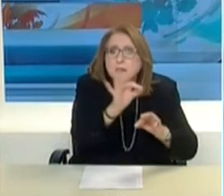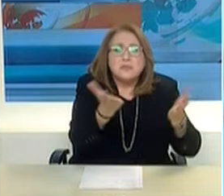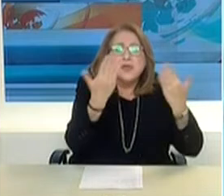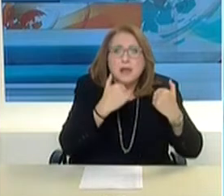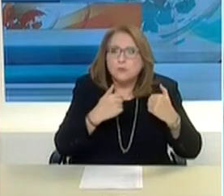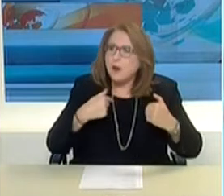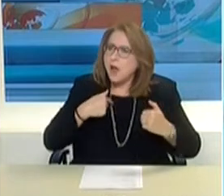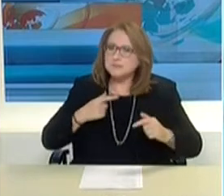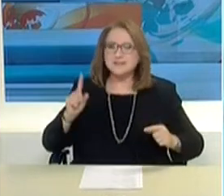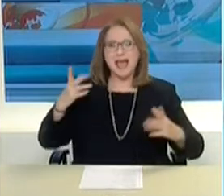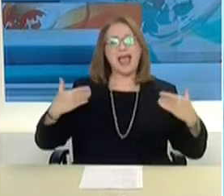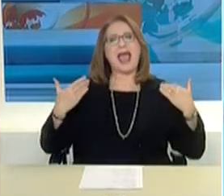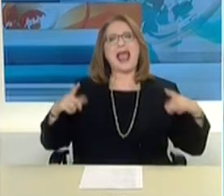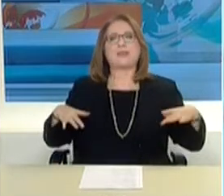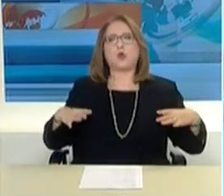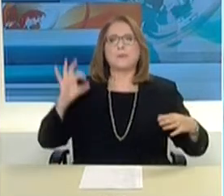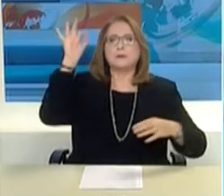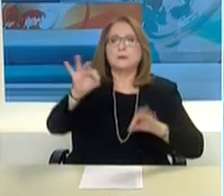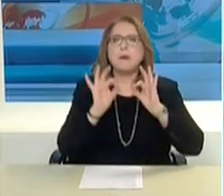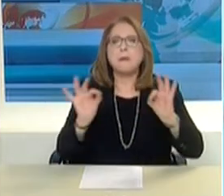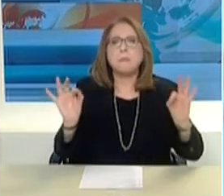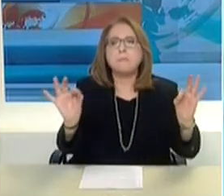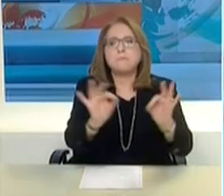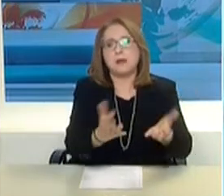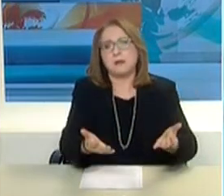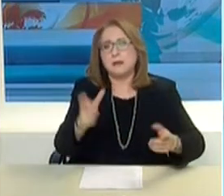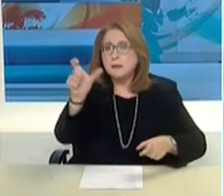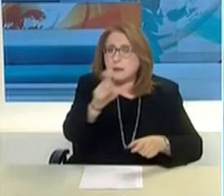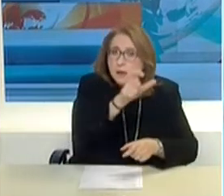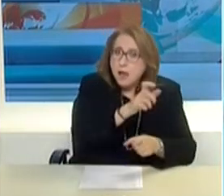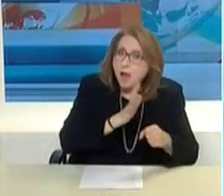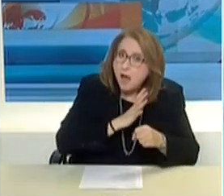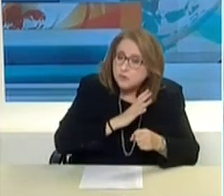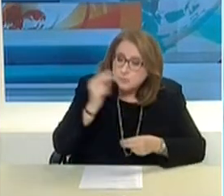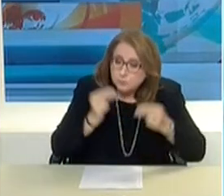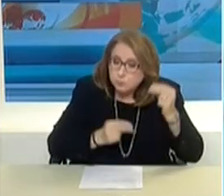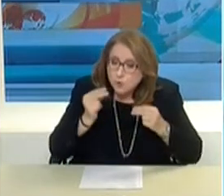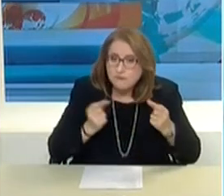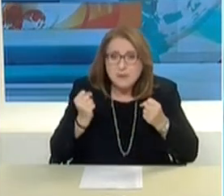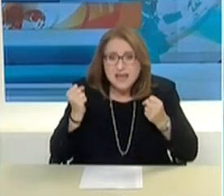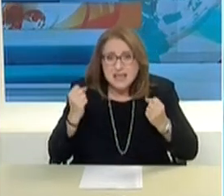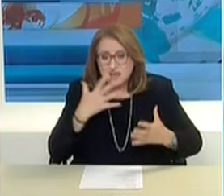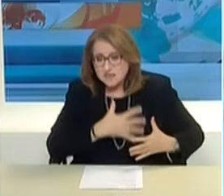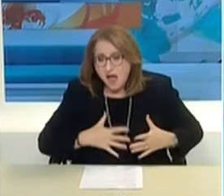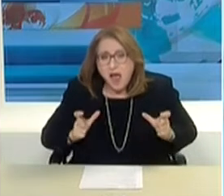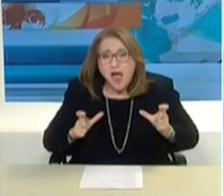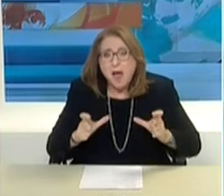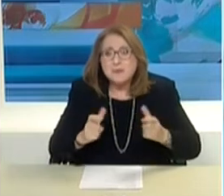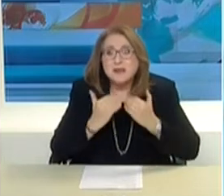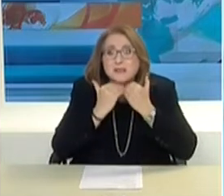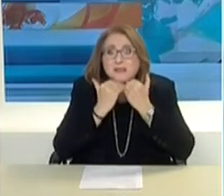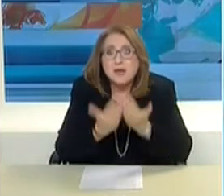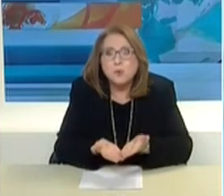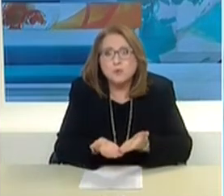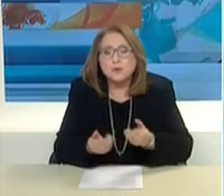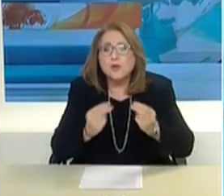του σύστημα και δυσκολεύουν ακόμα περισσότερο την ανταπόκριση του συστήματος υγείας σε μελλοντικά σοβαρά κρούσματα